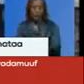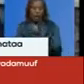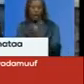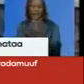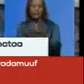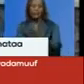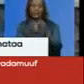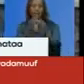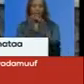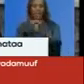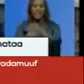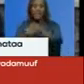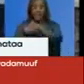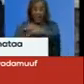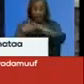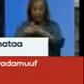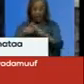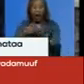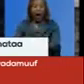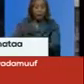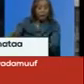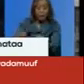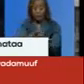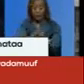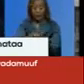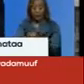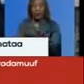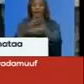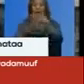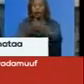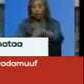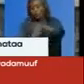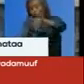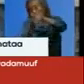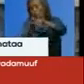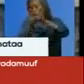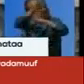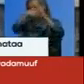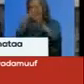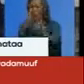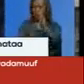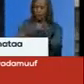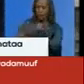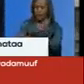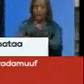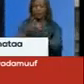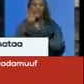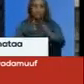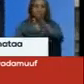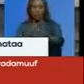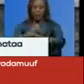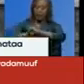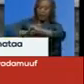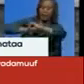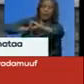ምዕራፍ ዘረፋን፣ የሀብት ብክነትንና የተደራጀ ሙስናን መላው ህዝባችንን በሚያሳትፍ እርምጃ